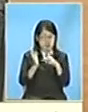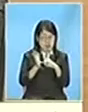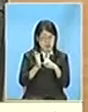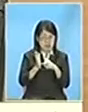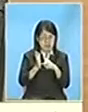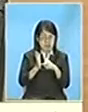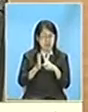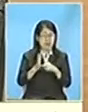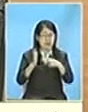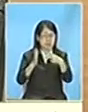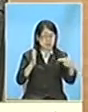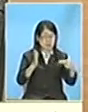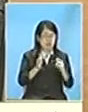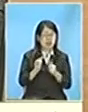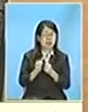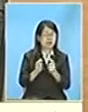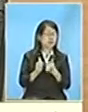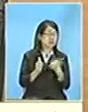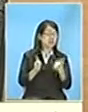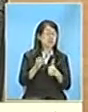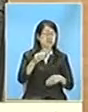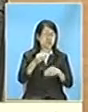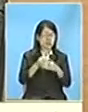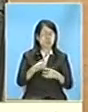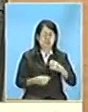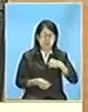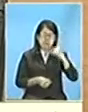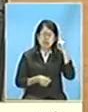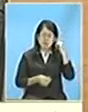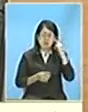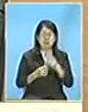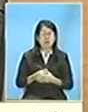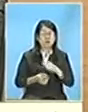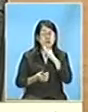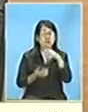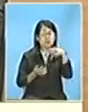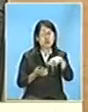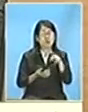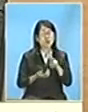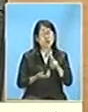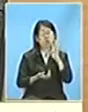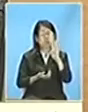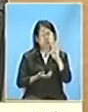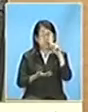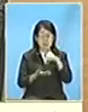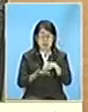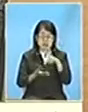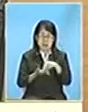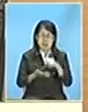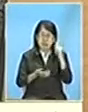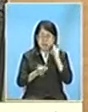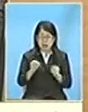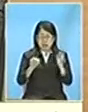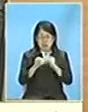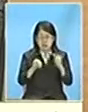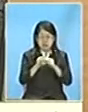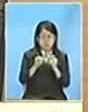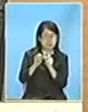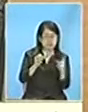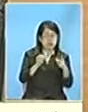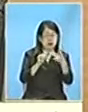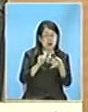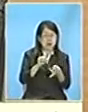ซึ่งเน้นก็มีความเห็นว่าถ้าพระราชบัญญัตินี้จะบัญญัติอะไรที่เป็นอย่างอื่น